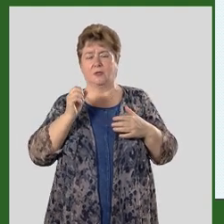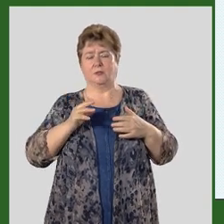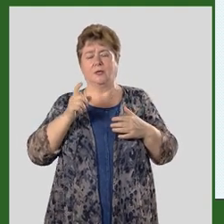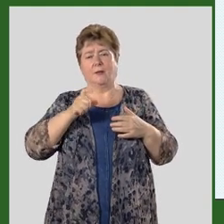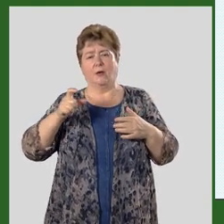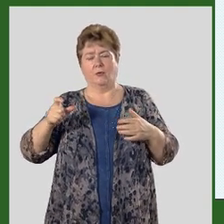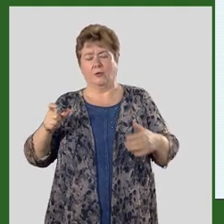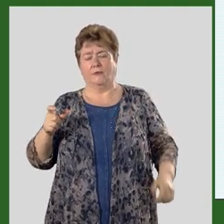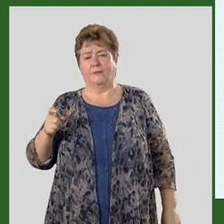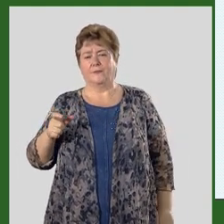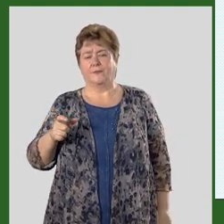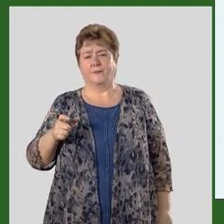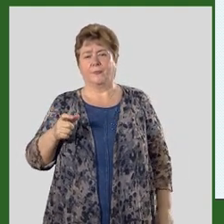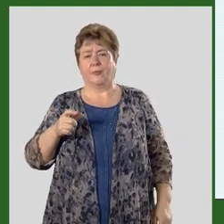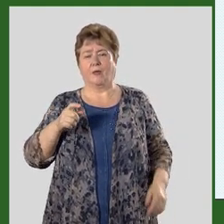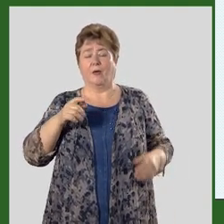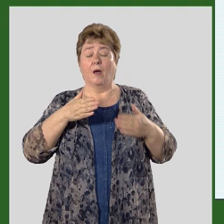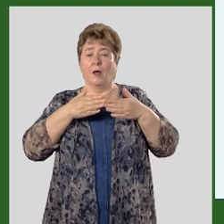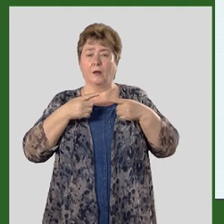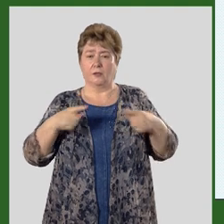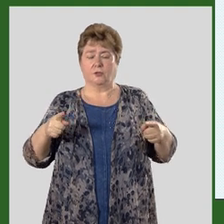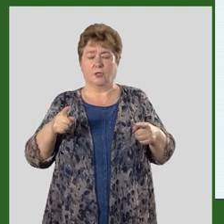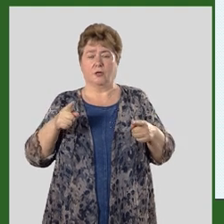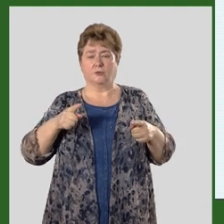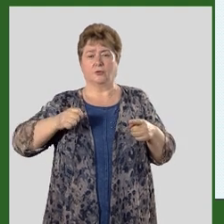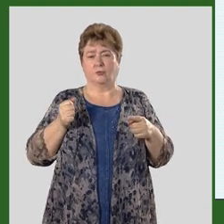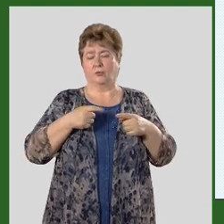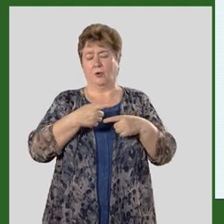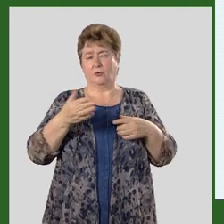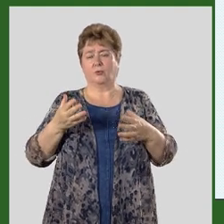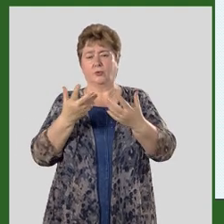и народов. Они отличаются друг от друга